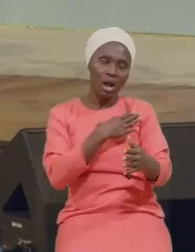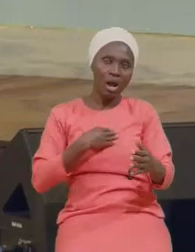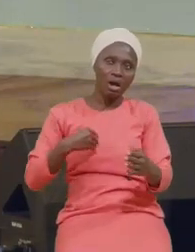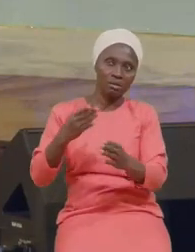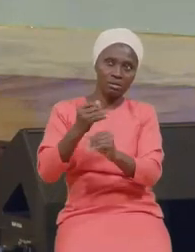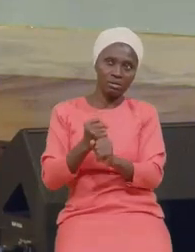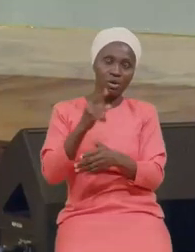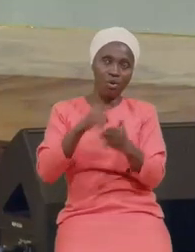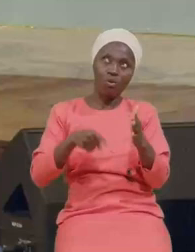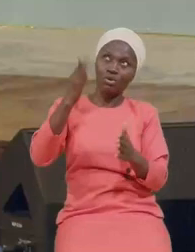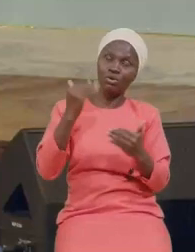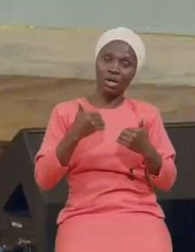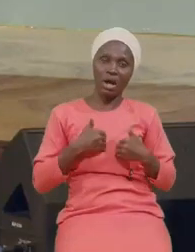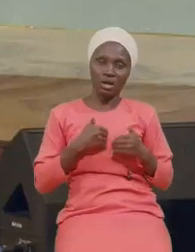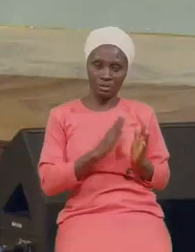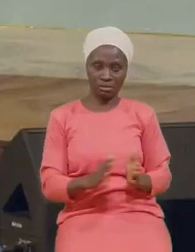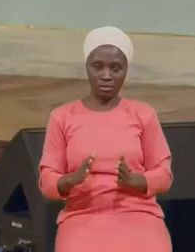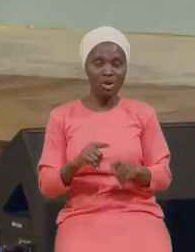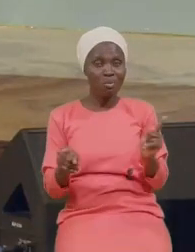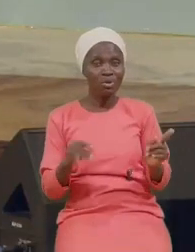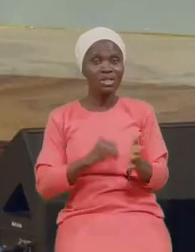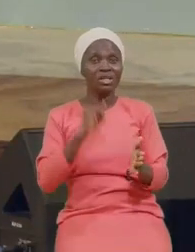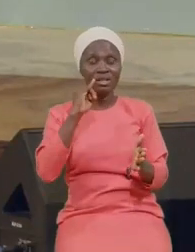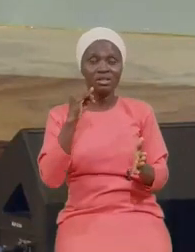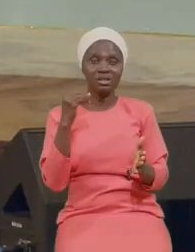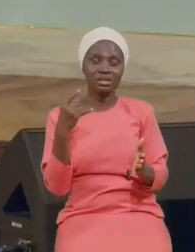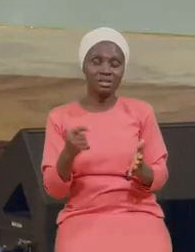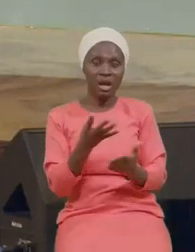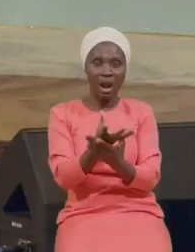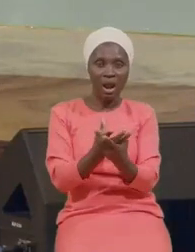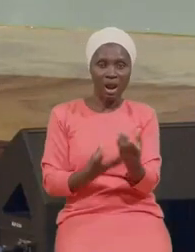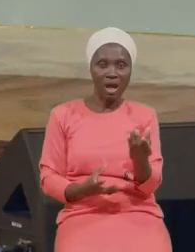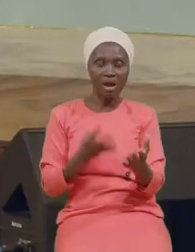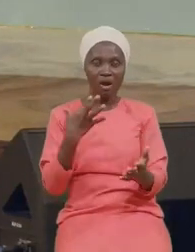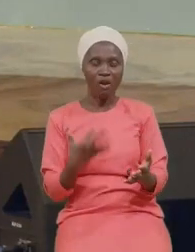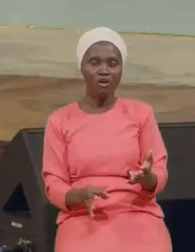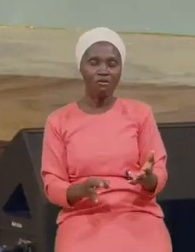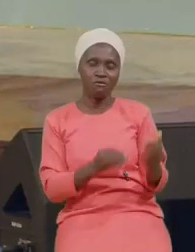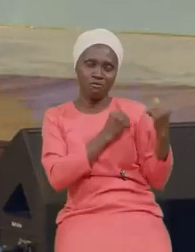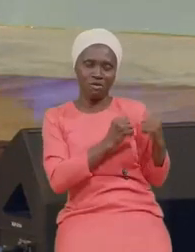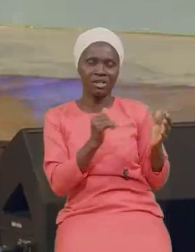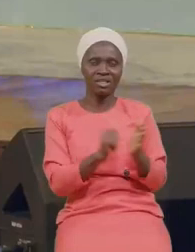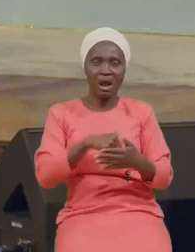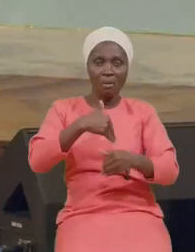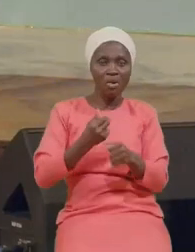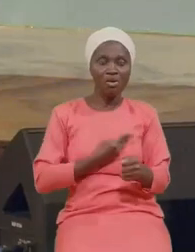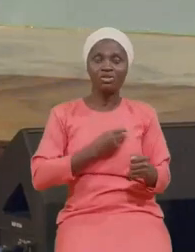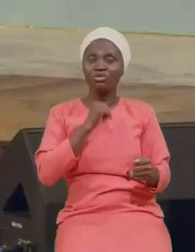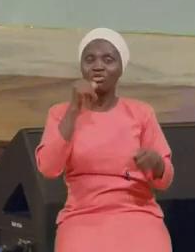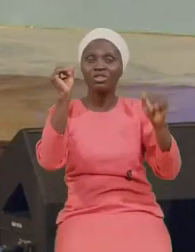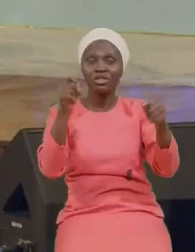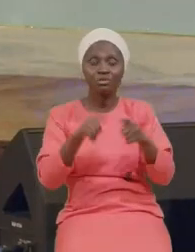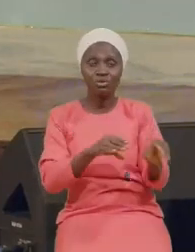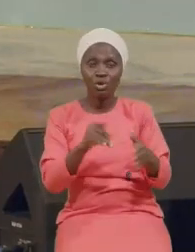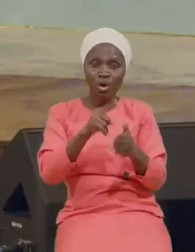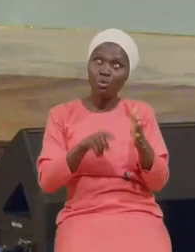le Seigneur a ordonné mais c'est le manque de courage qui nous fait ne pas être en mesure de faire